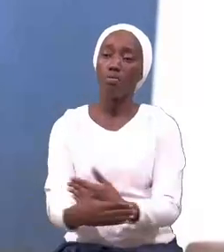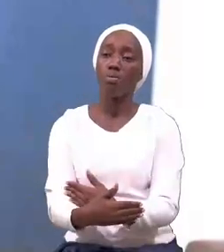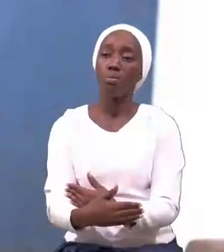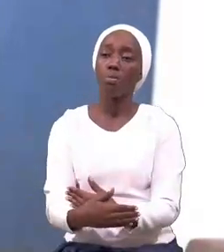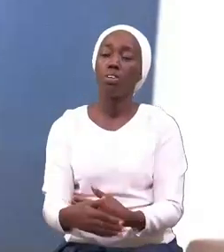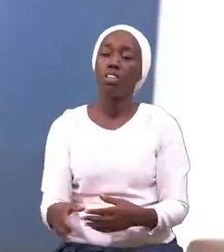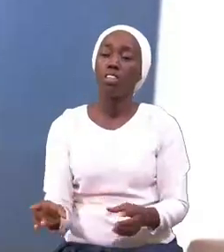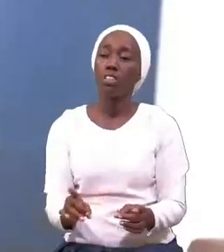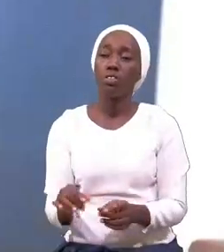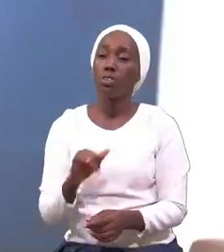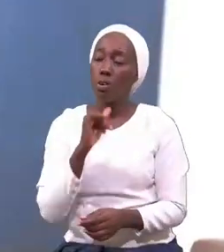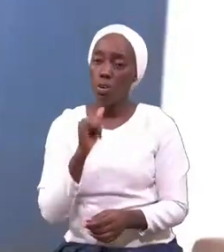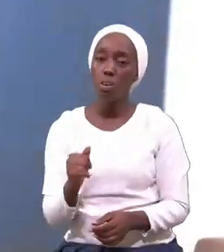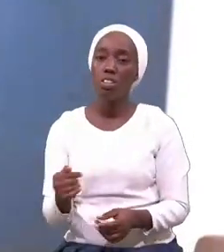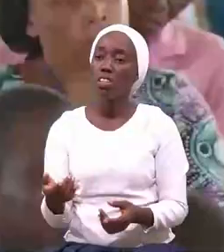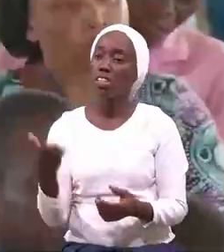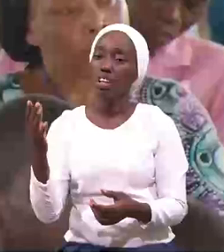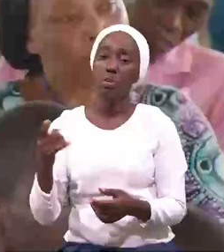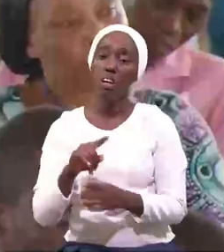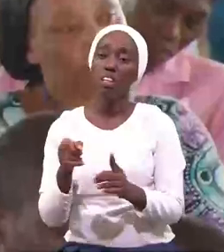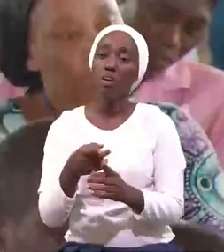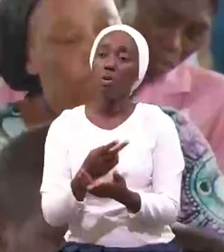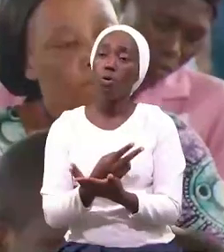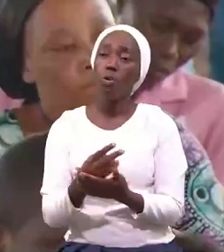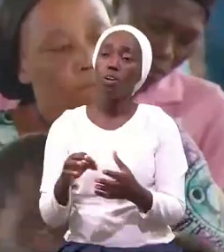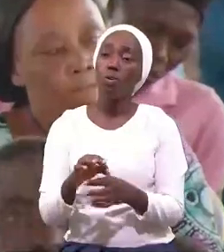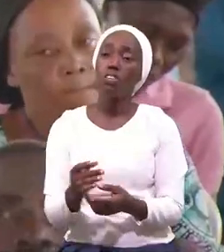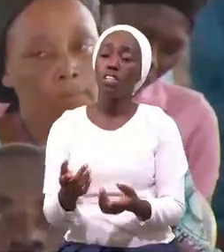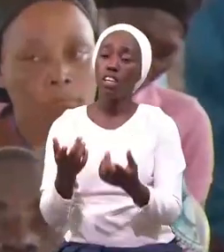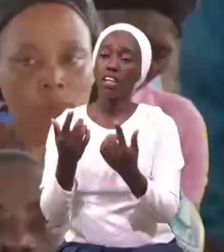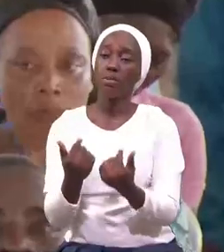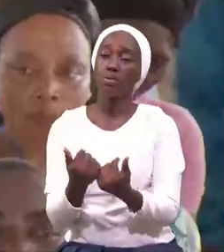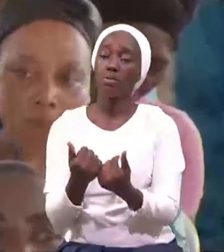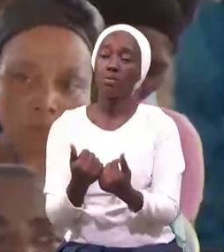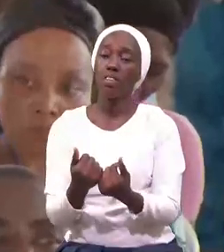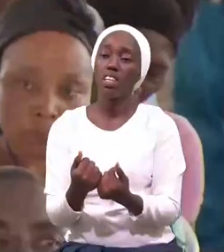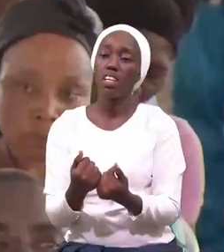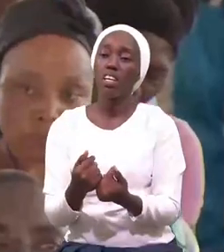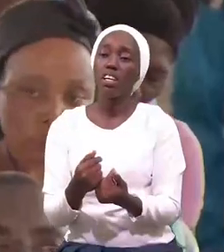La chambre haute n'a pas enlevé la crainte de leur vie avant la venue du Saint-Esprit.